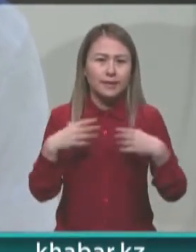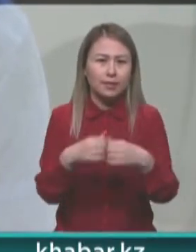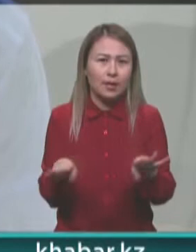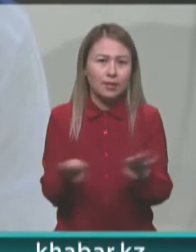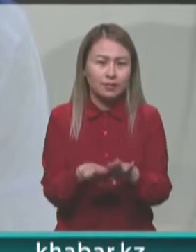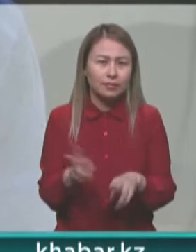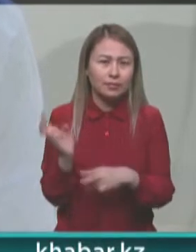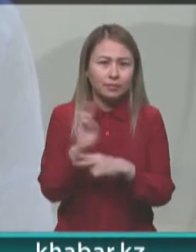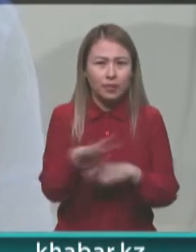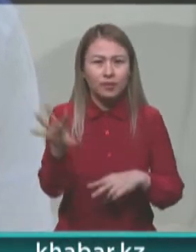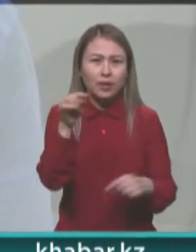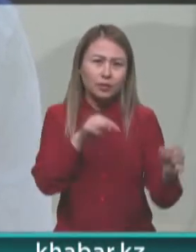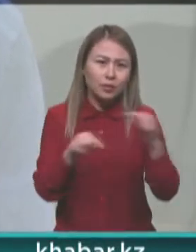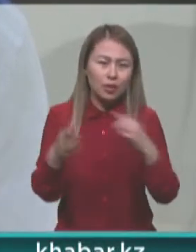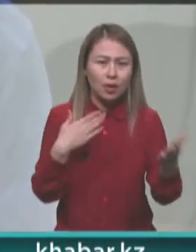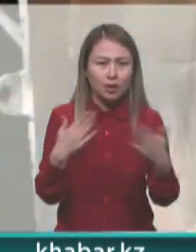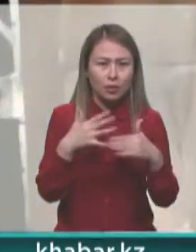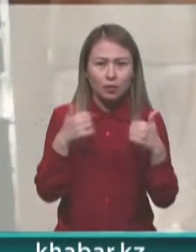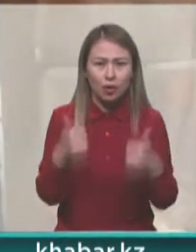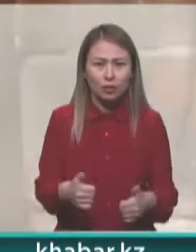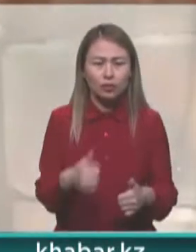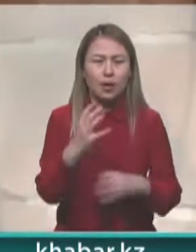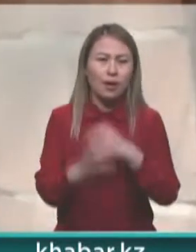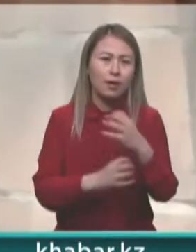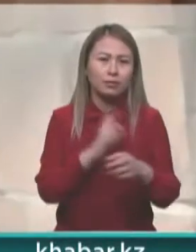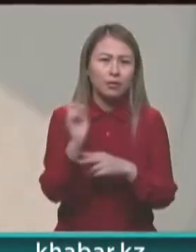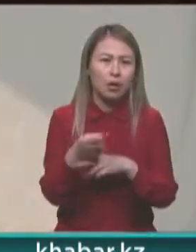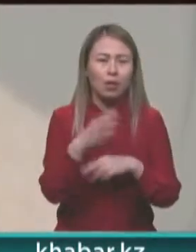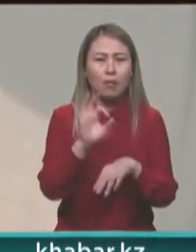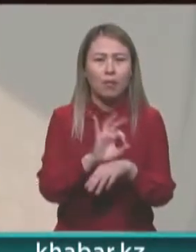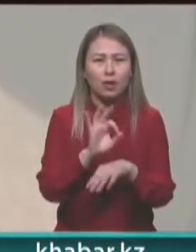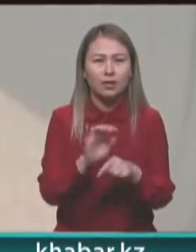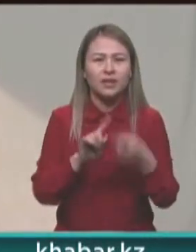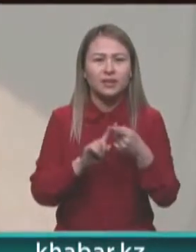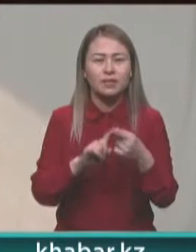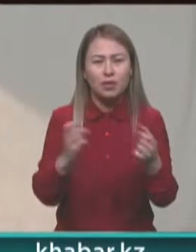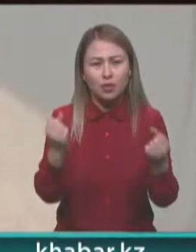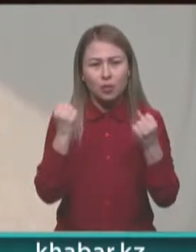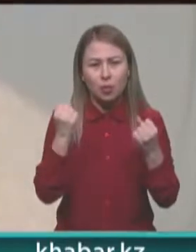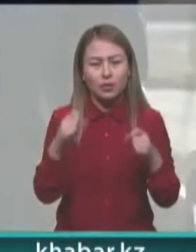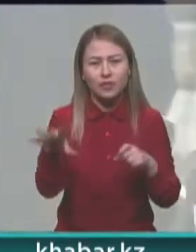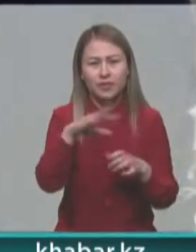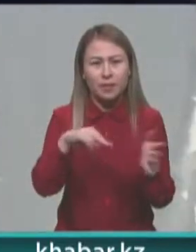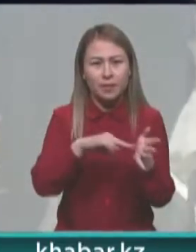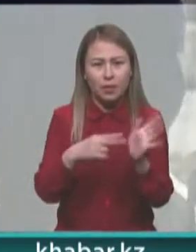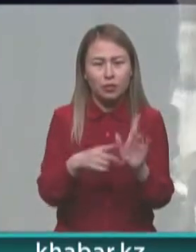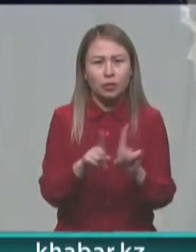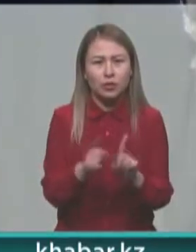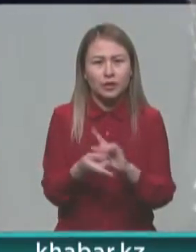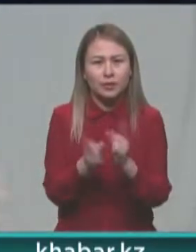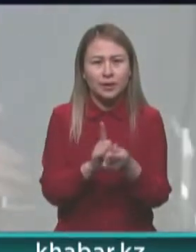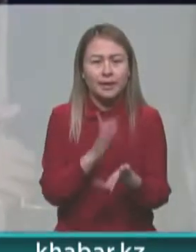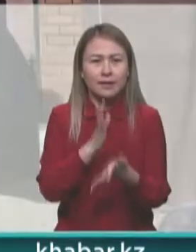барлықтары бірне-бірі қарым-қатынастары жақсы. Әлемді шарлаған коронавирустық инфекция спортшы ардагерлердің жоспарларына да өзгеріс